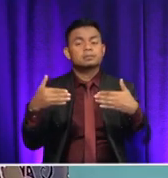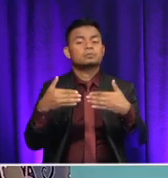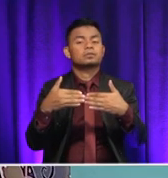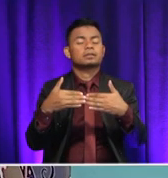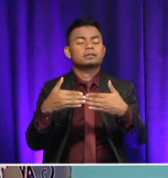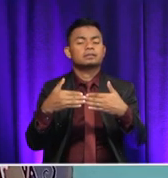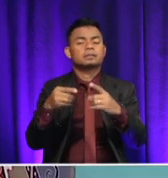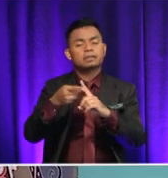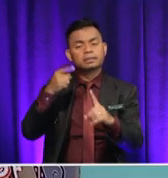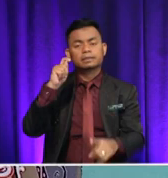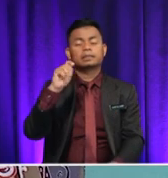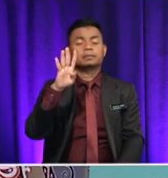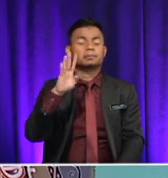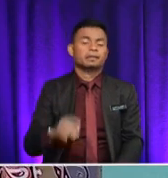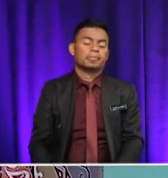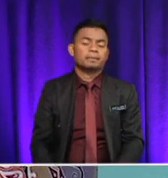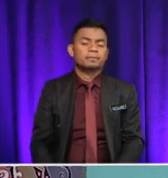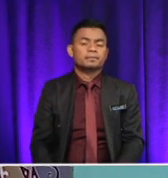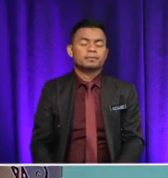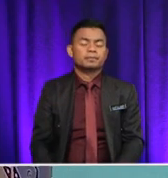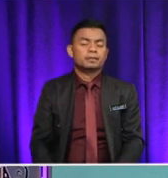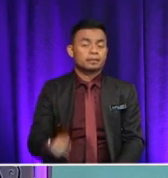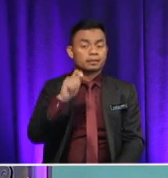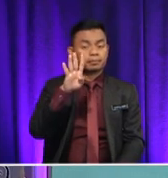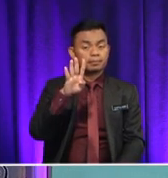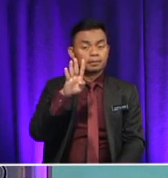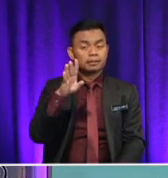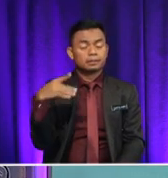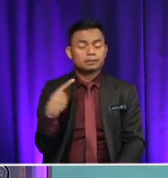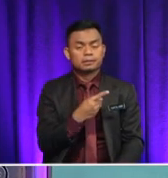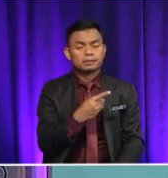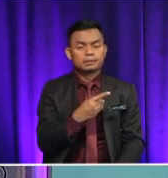Dia belajar pelan bangunan dia boleh minta